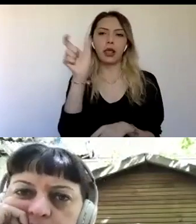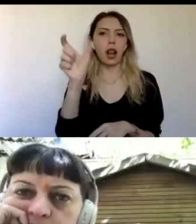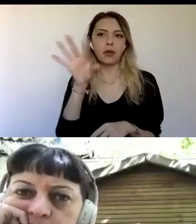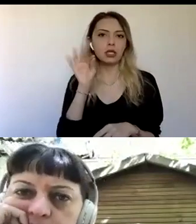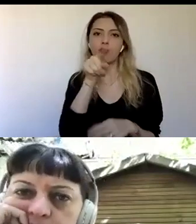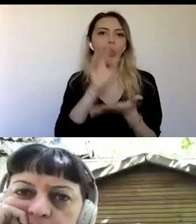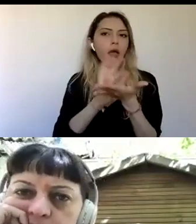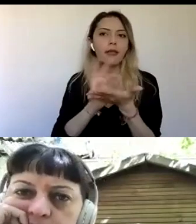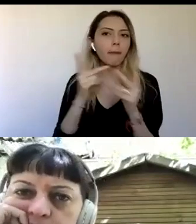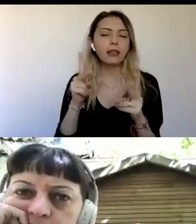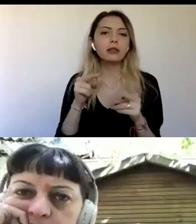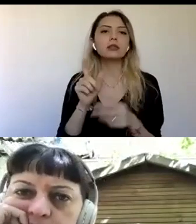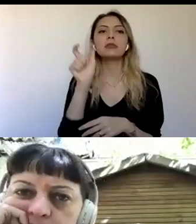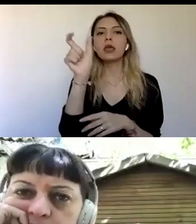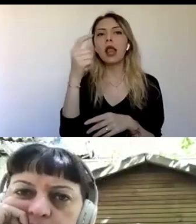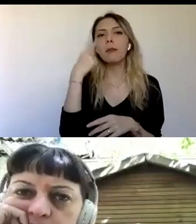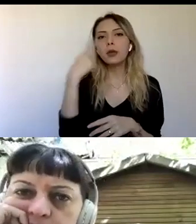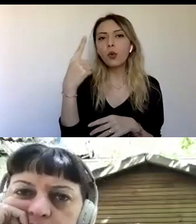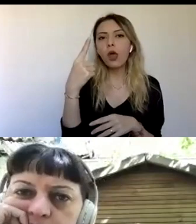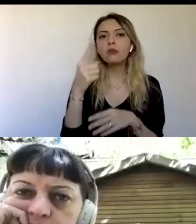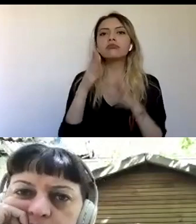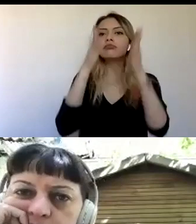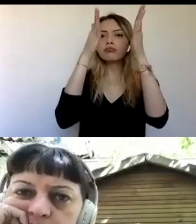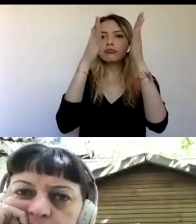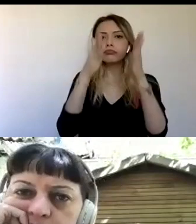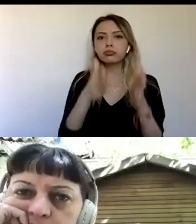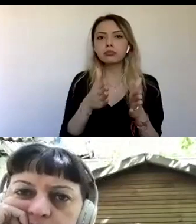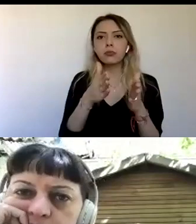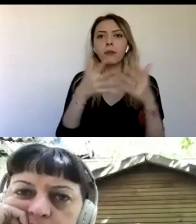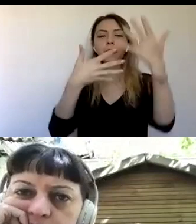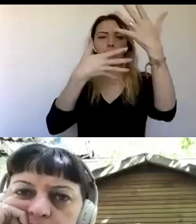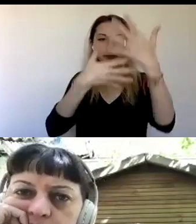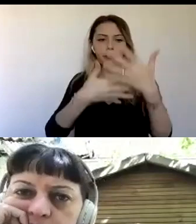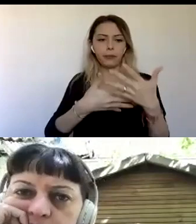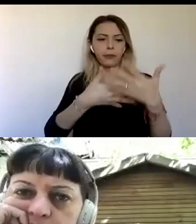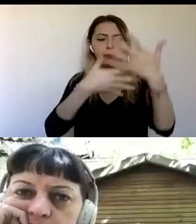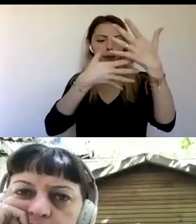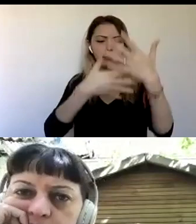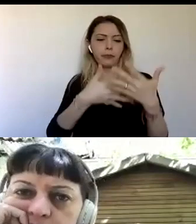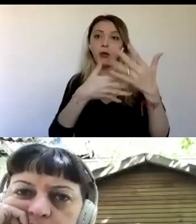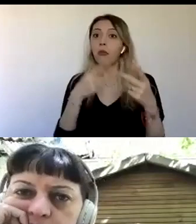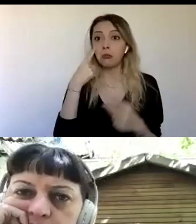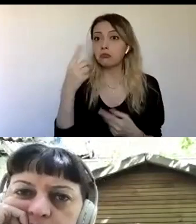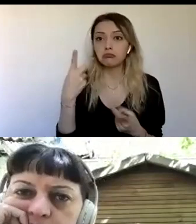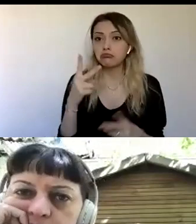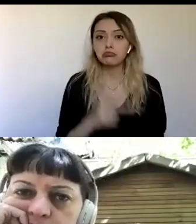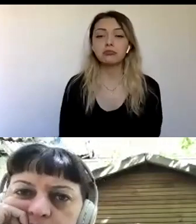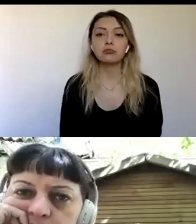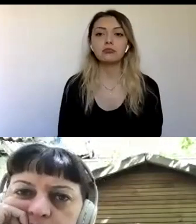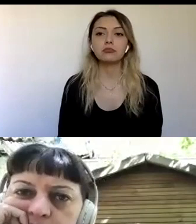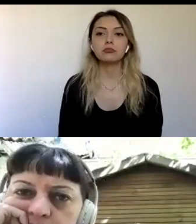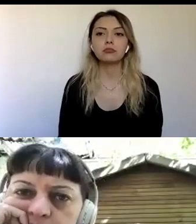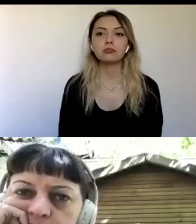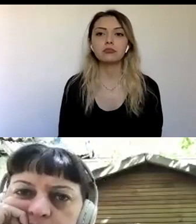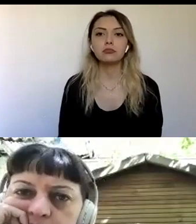tweetleri görebilirsiniz. Mesela çocuk hakları diye hemen bir arama oluşturdum. Çocuk hakları ile ilgili paylaşılan bütün tweetleri ben buradan